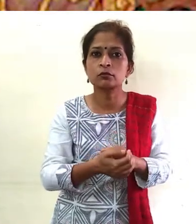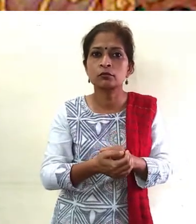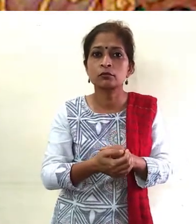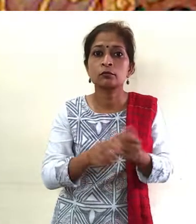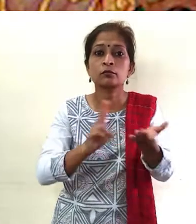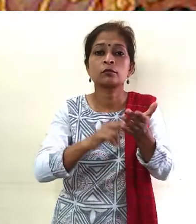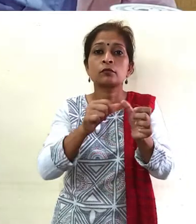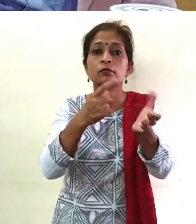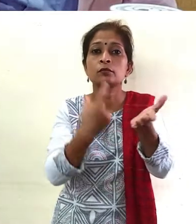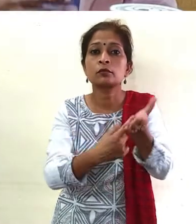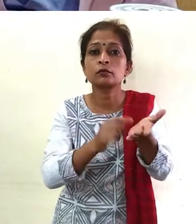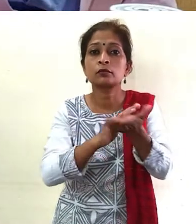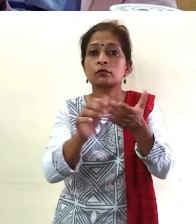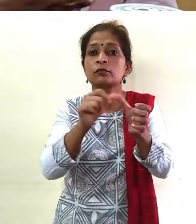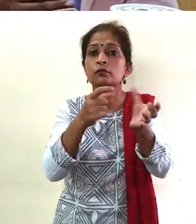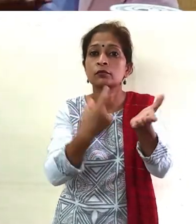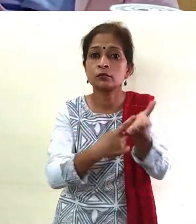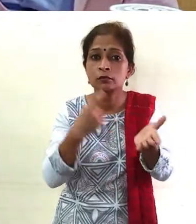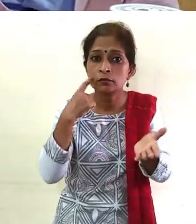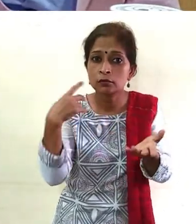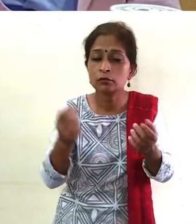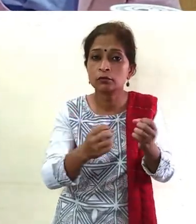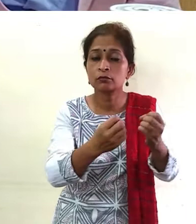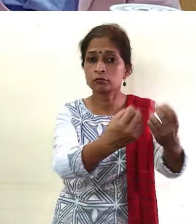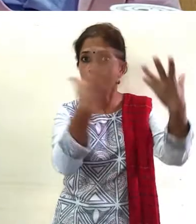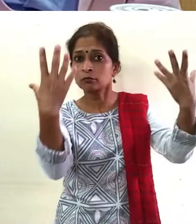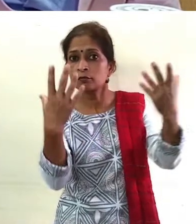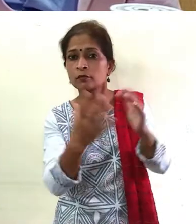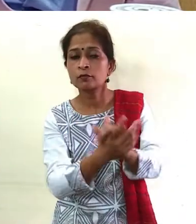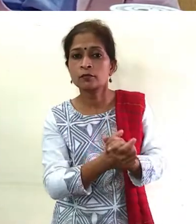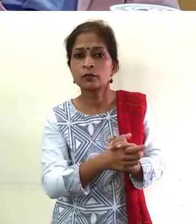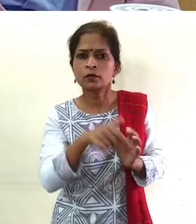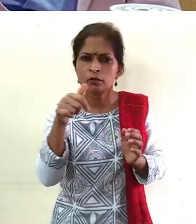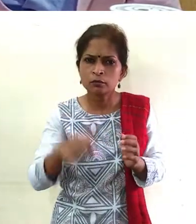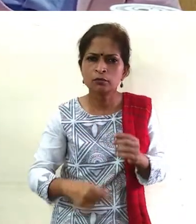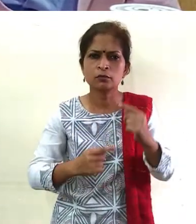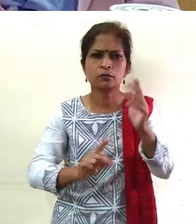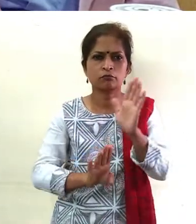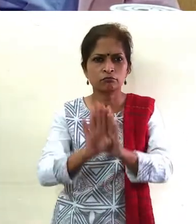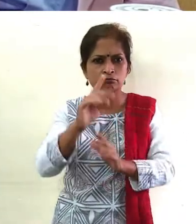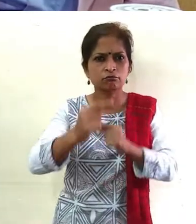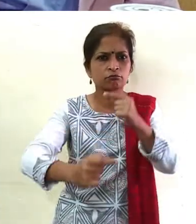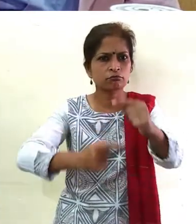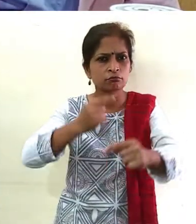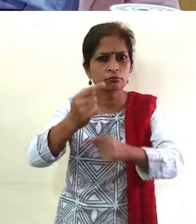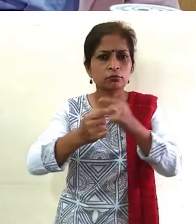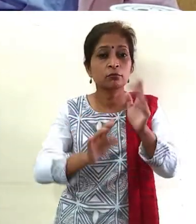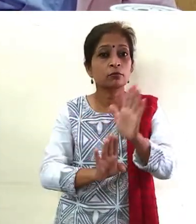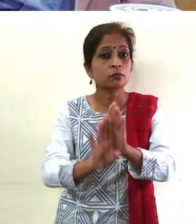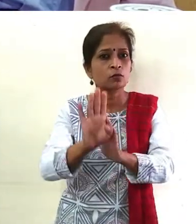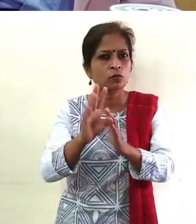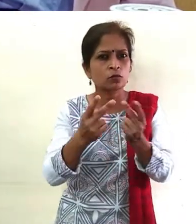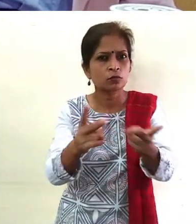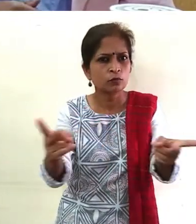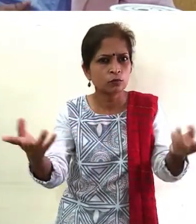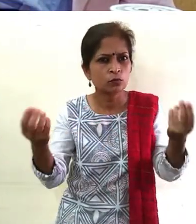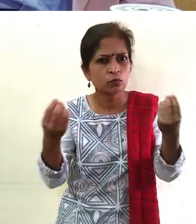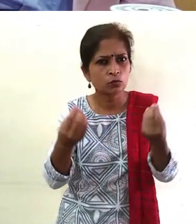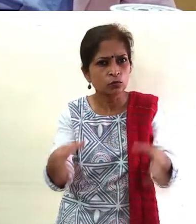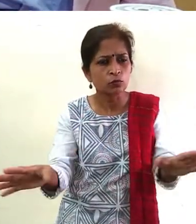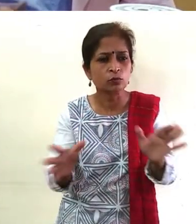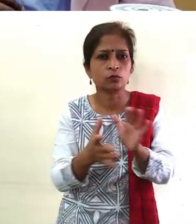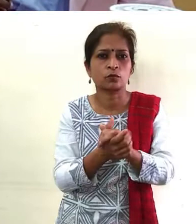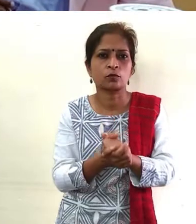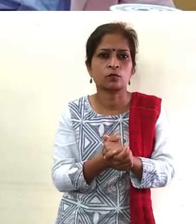बेहतर तरीके से अगर हम समझें तो इस पूरे विकास क्रम में जो भी विकसित हुआ है, मीन,